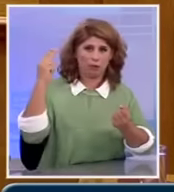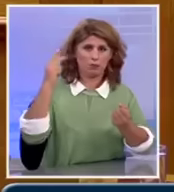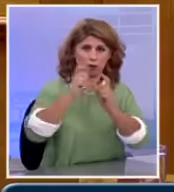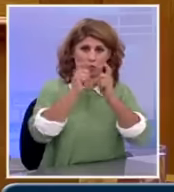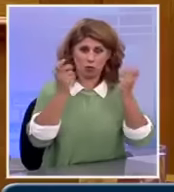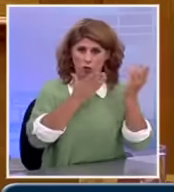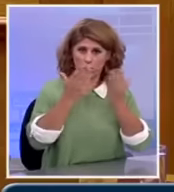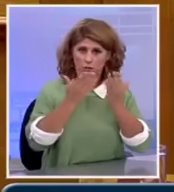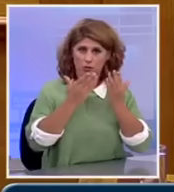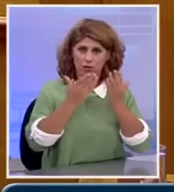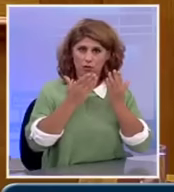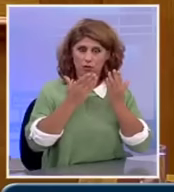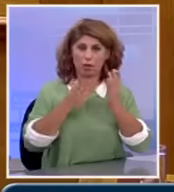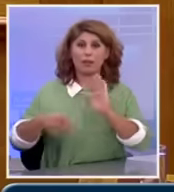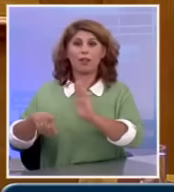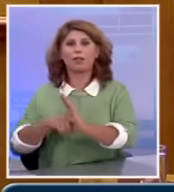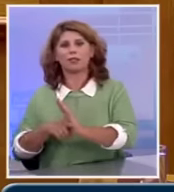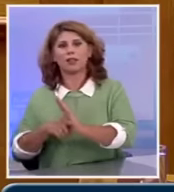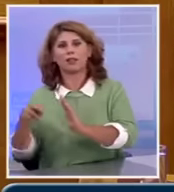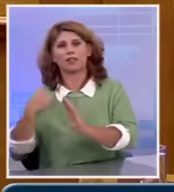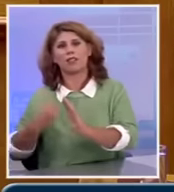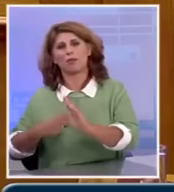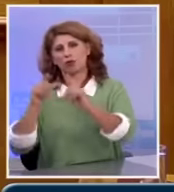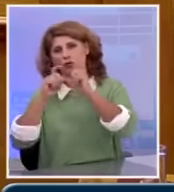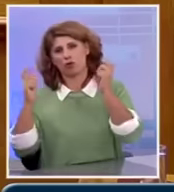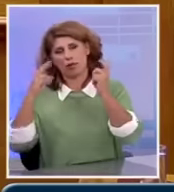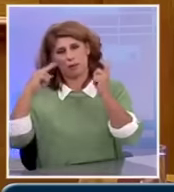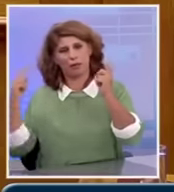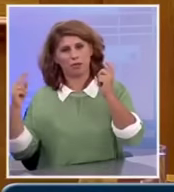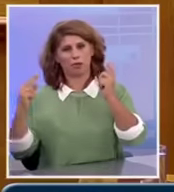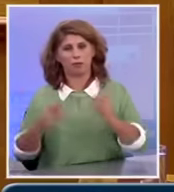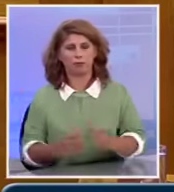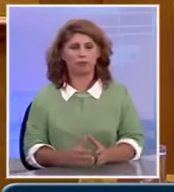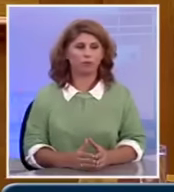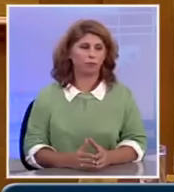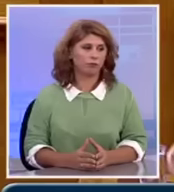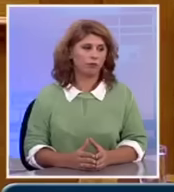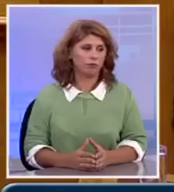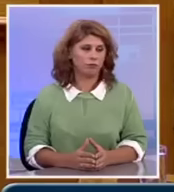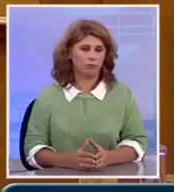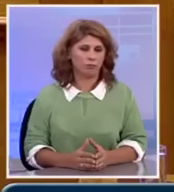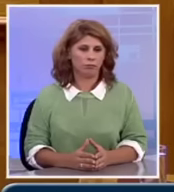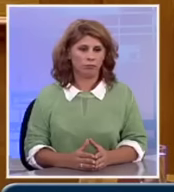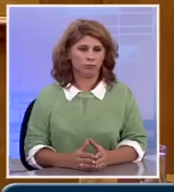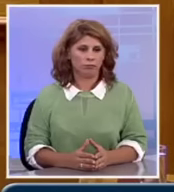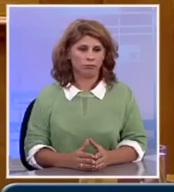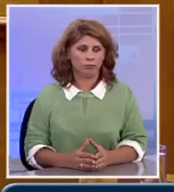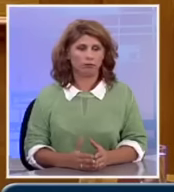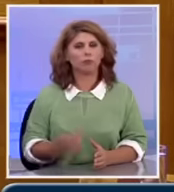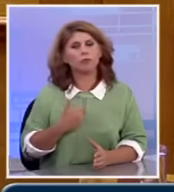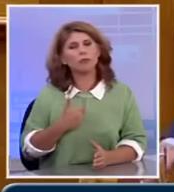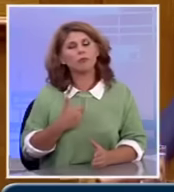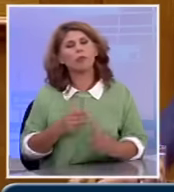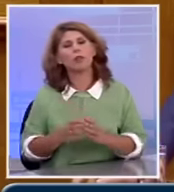σχολείων ενάντια στα δημόσια σχολεία και πανεπιστήμια εμείς από την